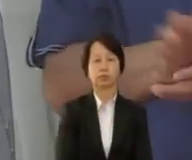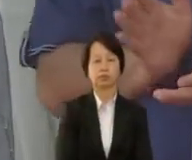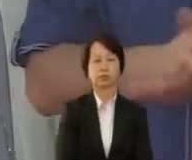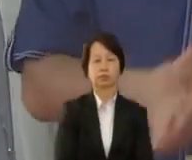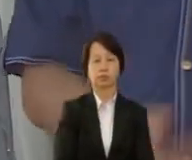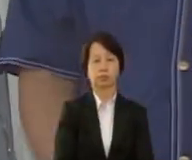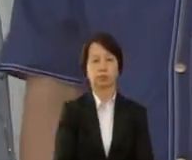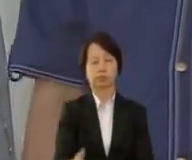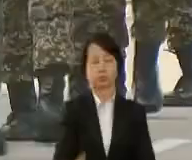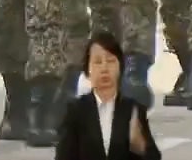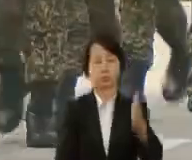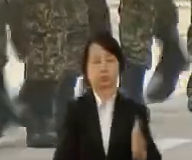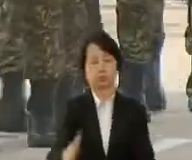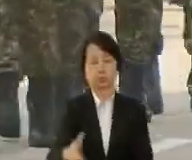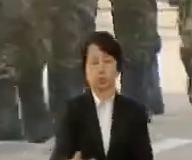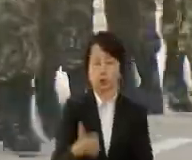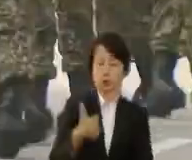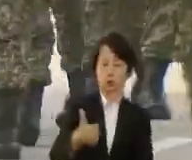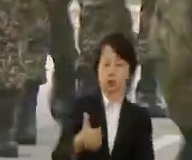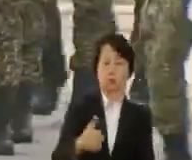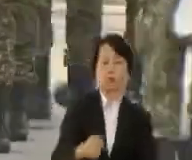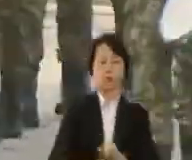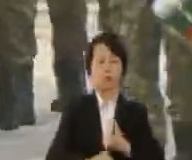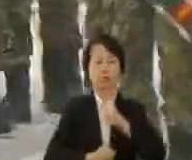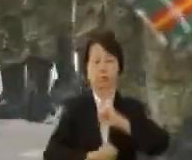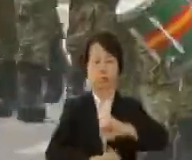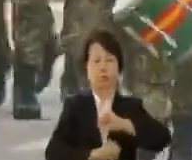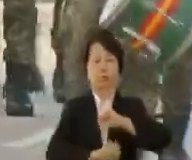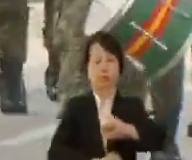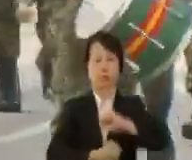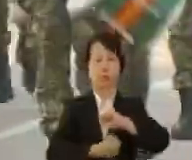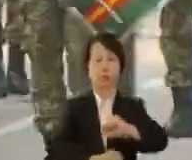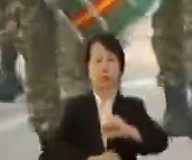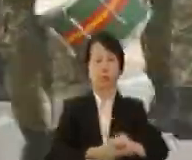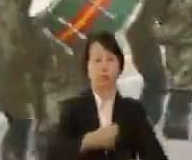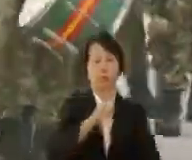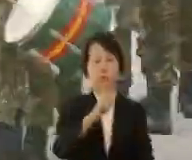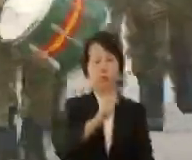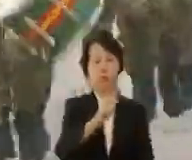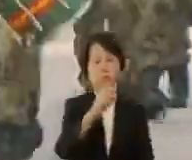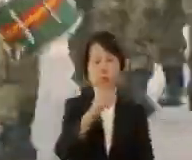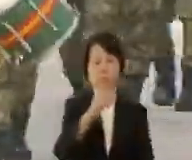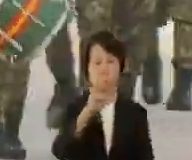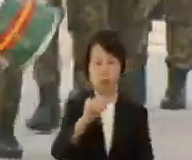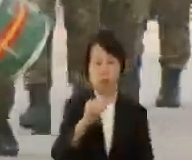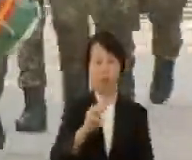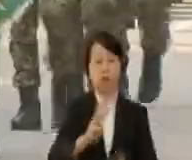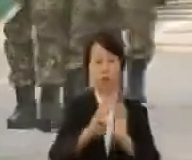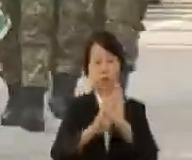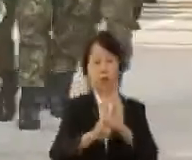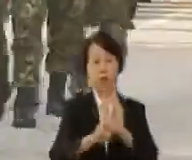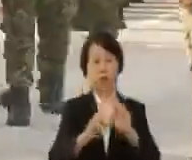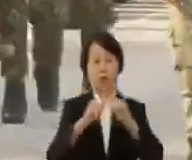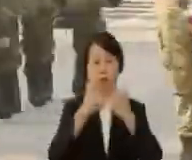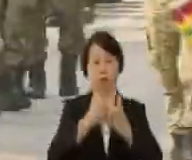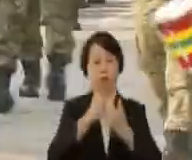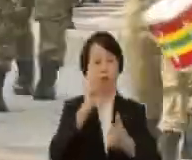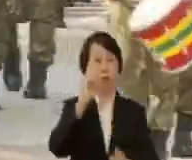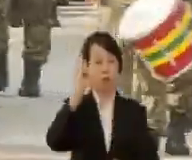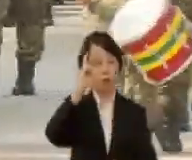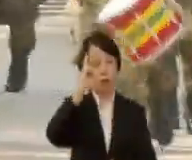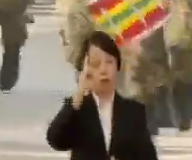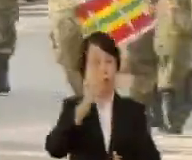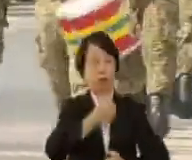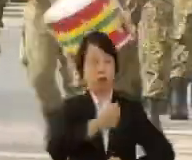Melangkah dengan penuh berkaya adalah kontingen veteran Angkatan Tentera Malaysia yang diwakili oleh Persatuan Veteran